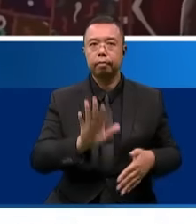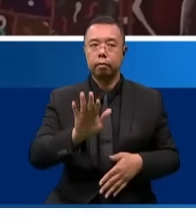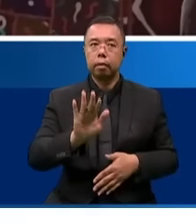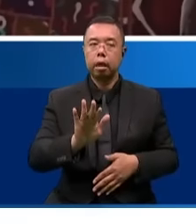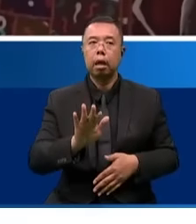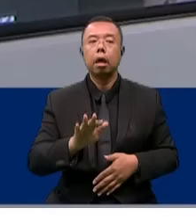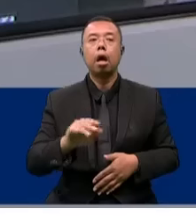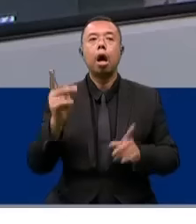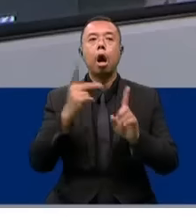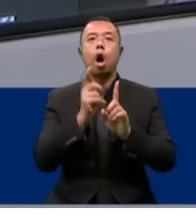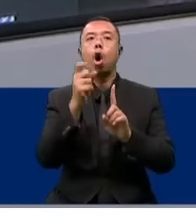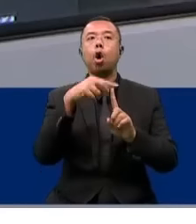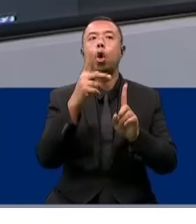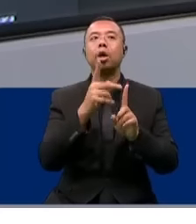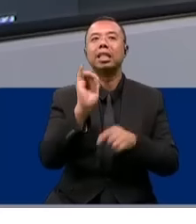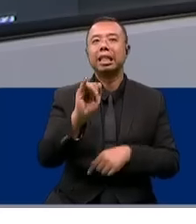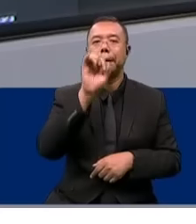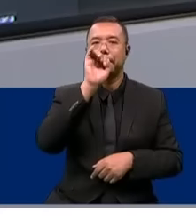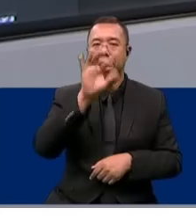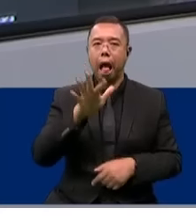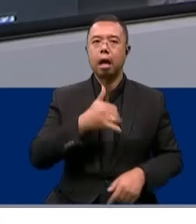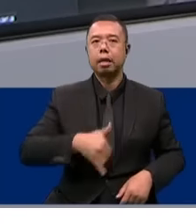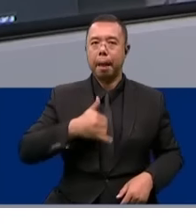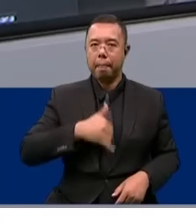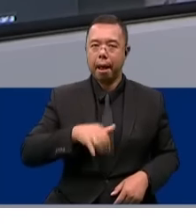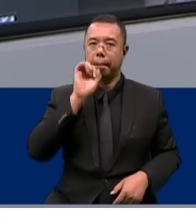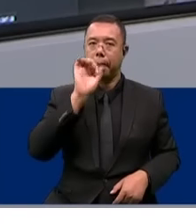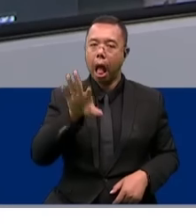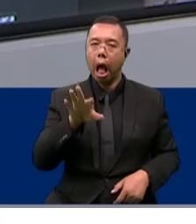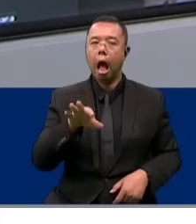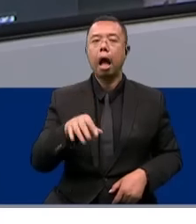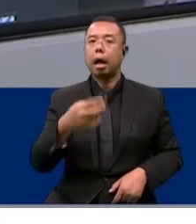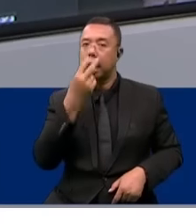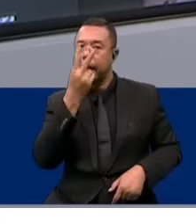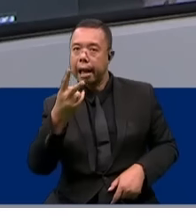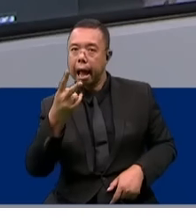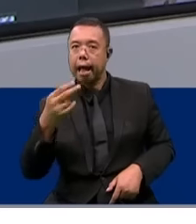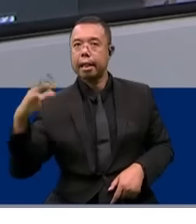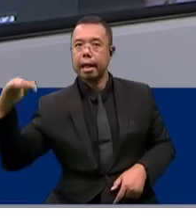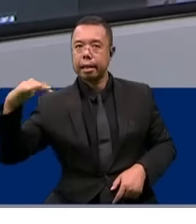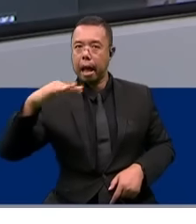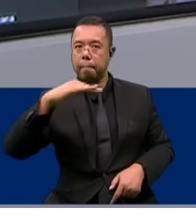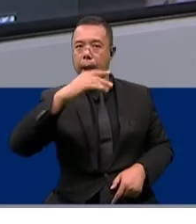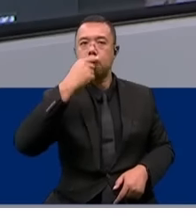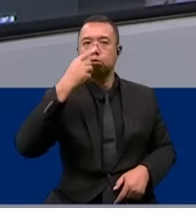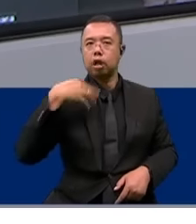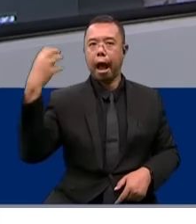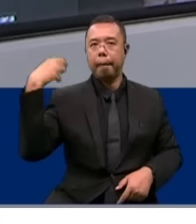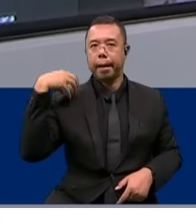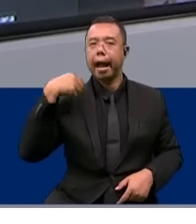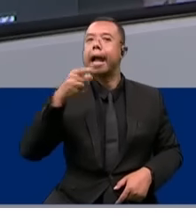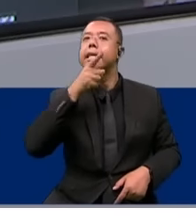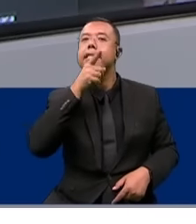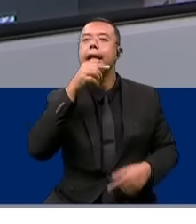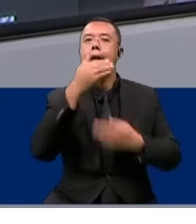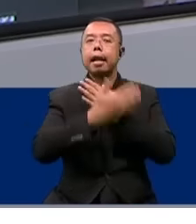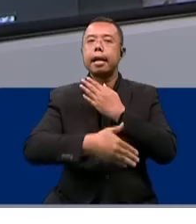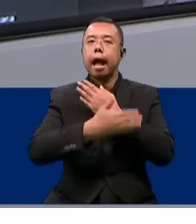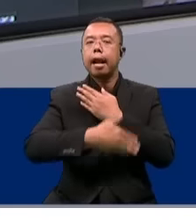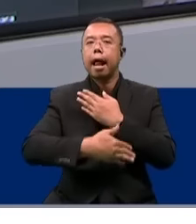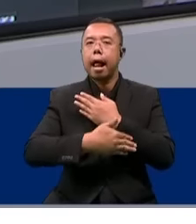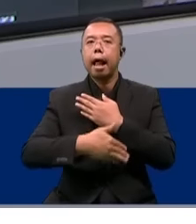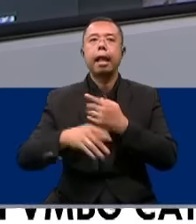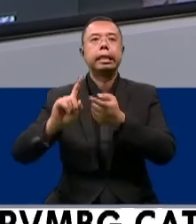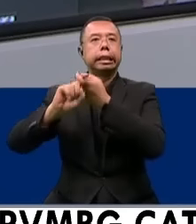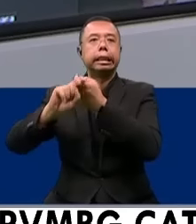eh Huti disebut-sebut mengatakan menargetkan kapal yang berbendera Amerika Serikat Inggris dan sekutunya kalau misalnya